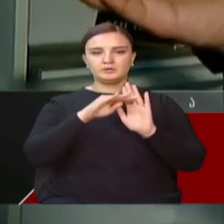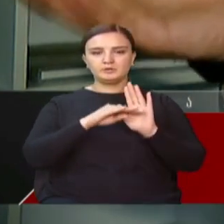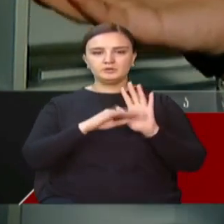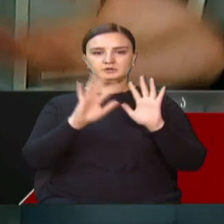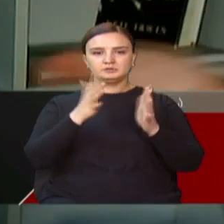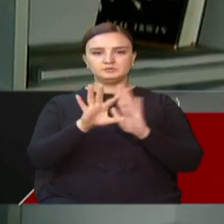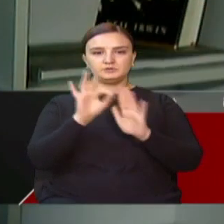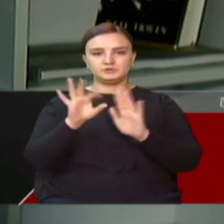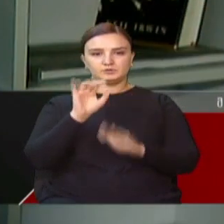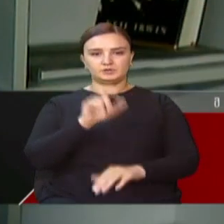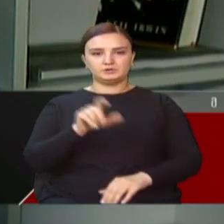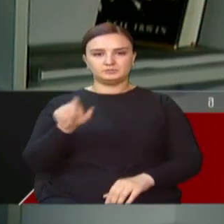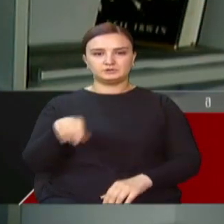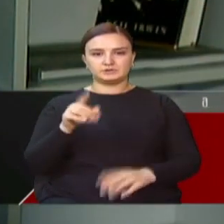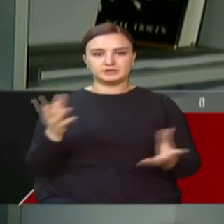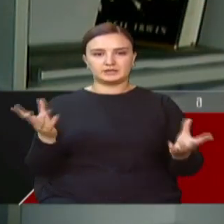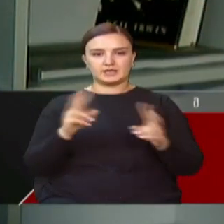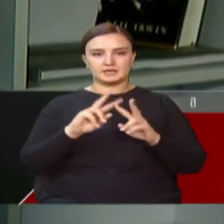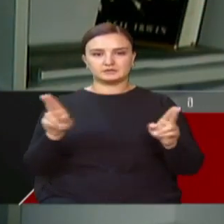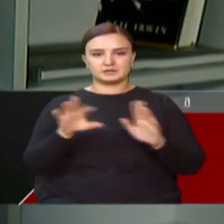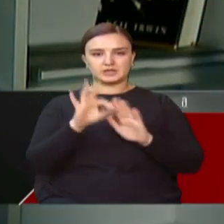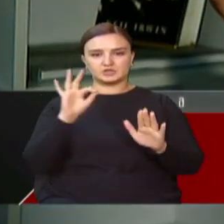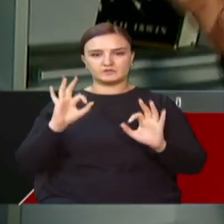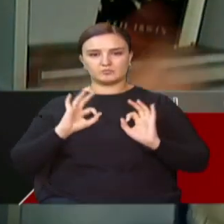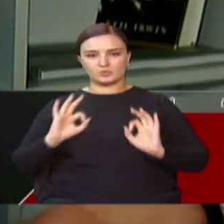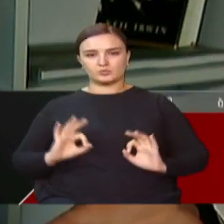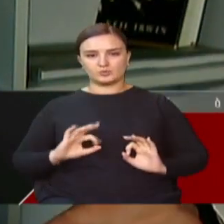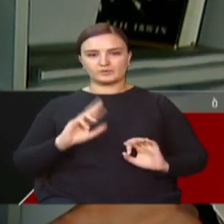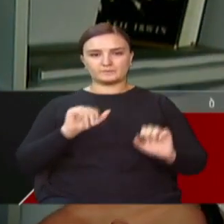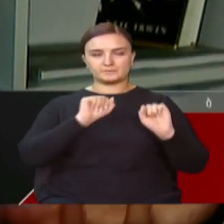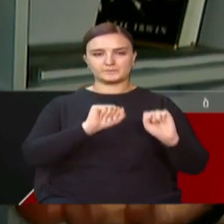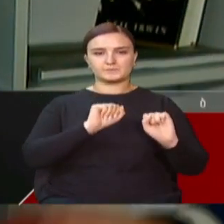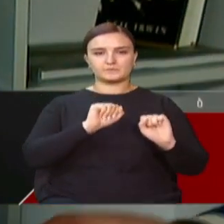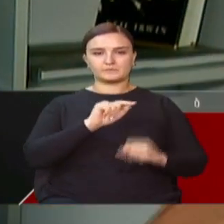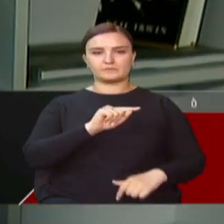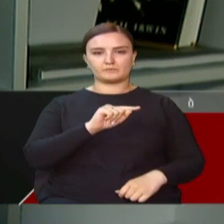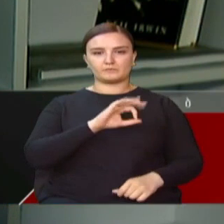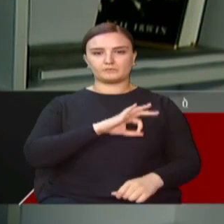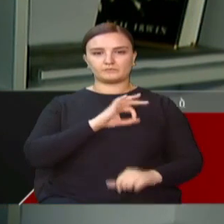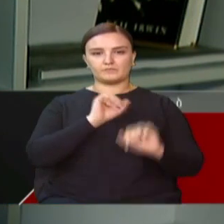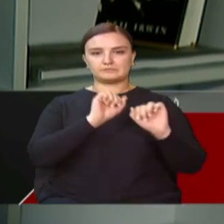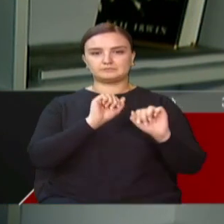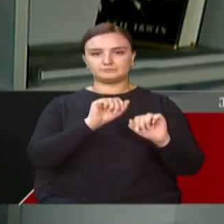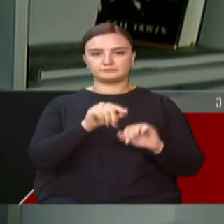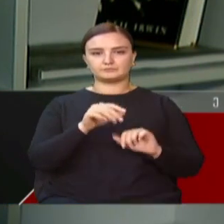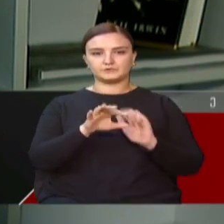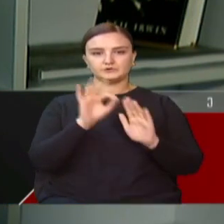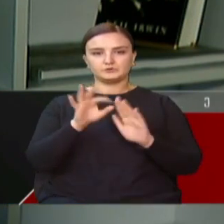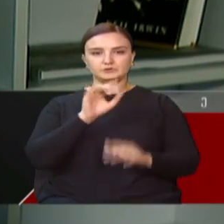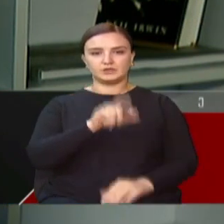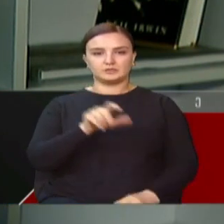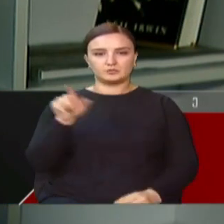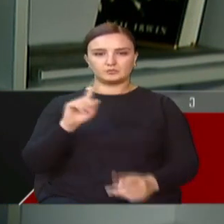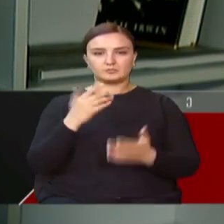შერჩეულ ადამიანს, რომელსაც ერთად არჩევენ პროკურორი და დაცვის ადვოკატი, 12 შერჩეულ ადამიანს,